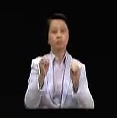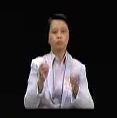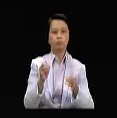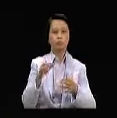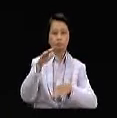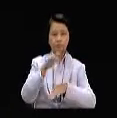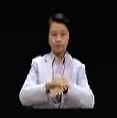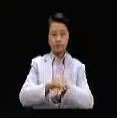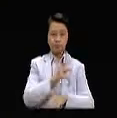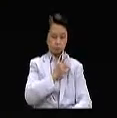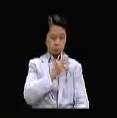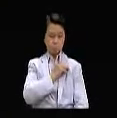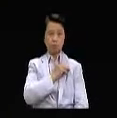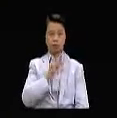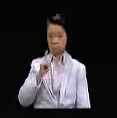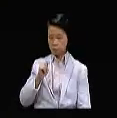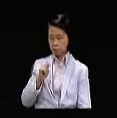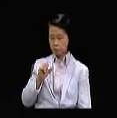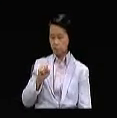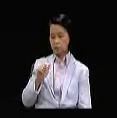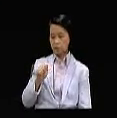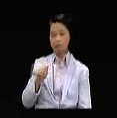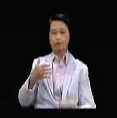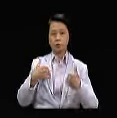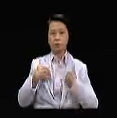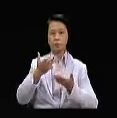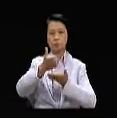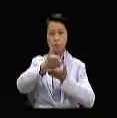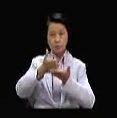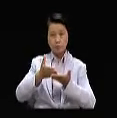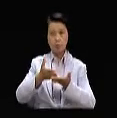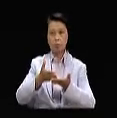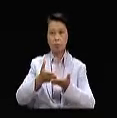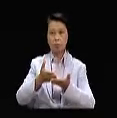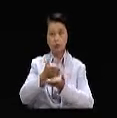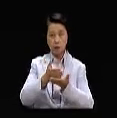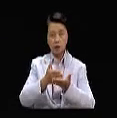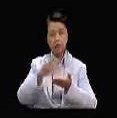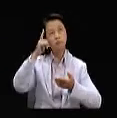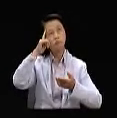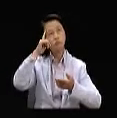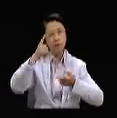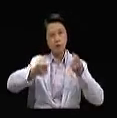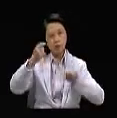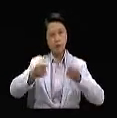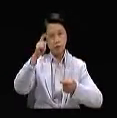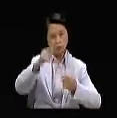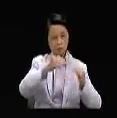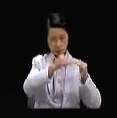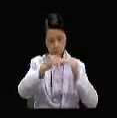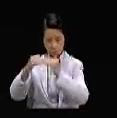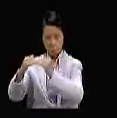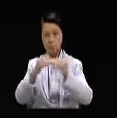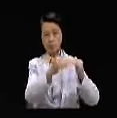lama Kementerian TNI kita mau punya ibu berapa cape nih pertimbangan yang perlu diseimbangkan